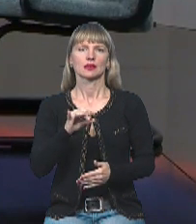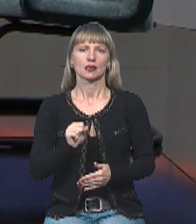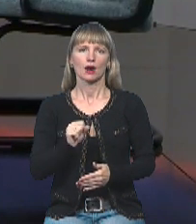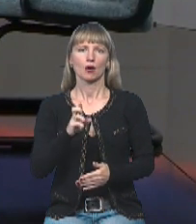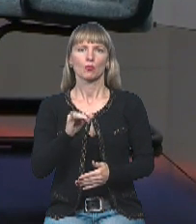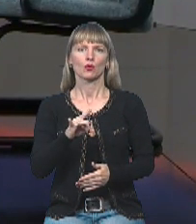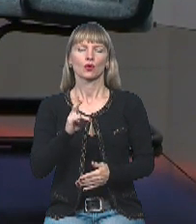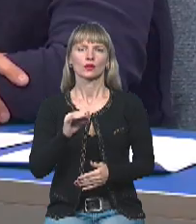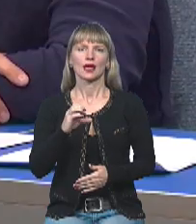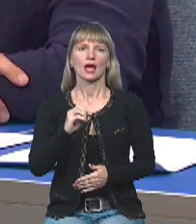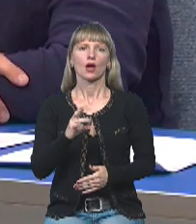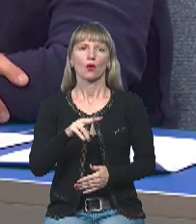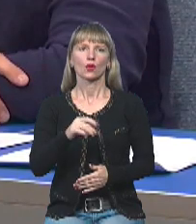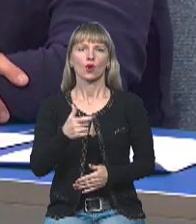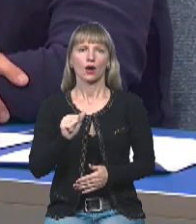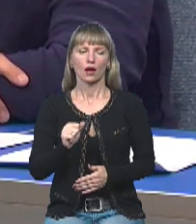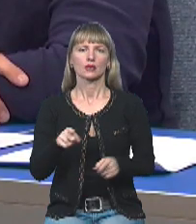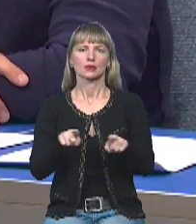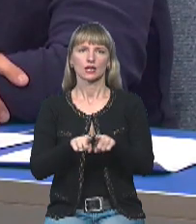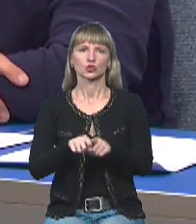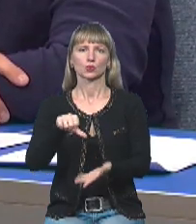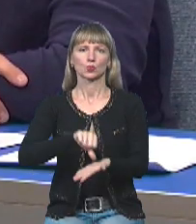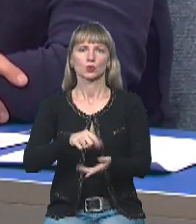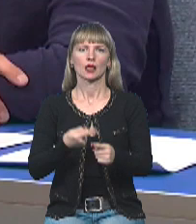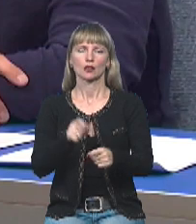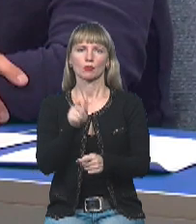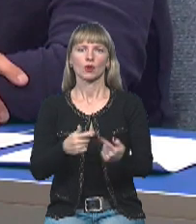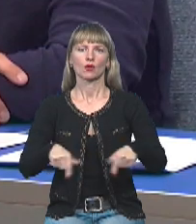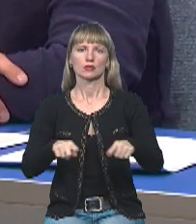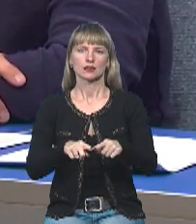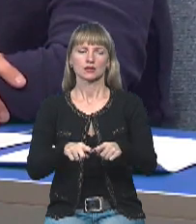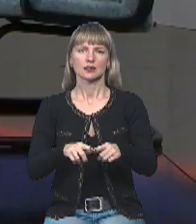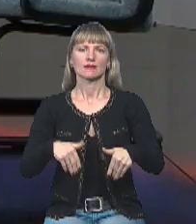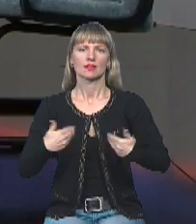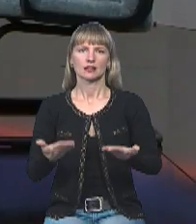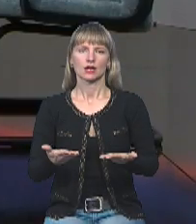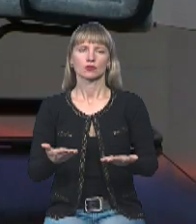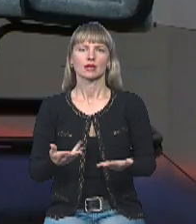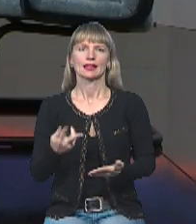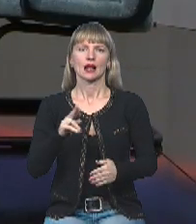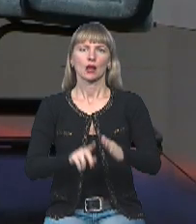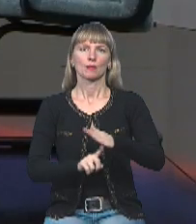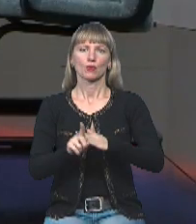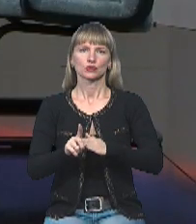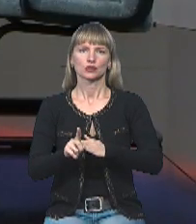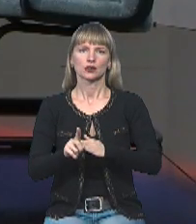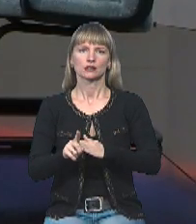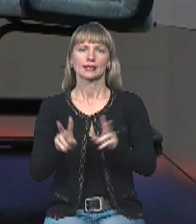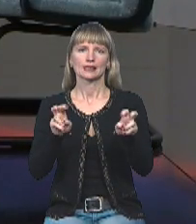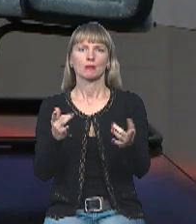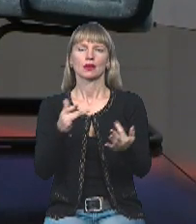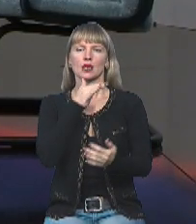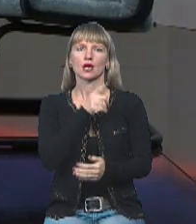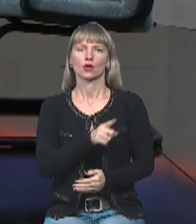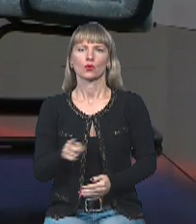Буркота, еколога і теж учасника цієї громадської організації. Добрий вітаю, вечір. Дмитре. Давайте для початку, бо темі вже кілька